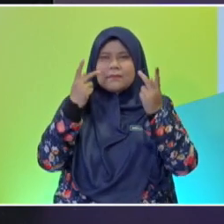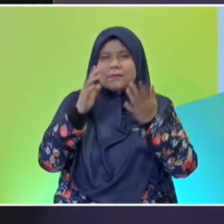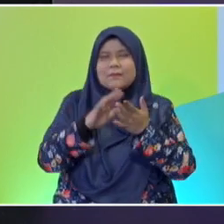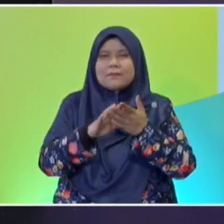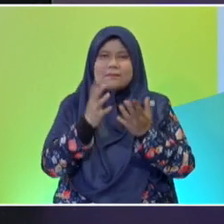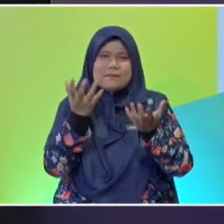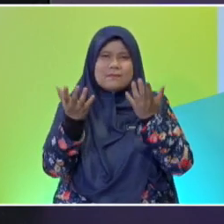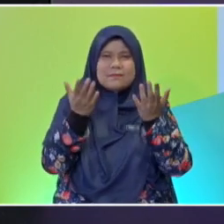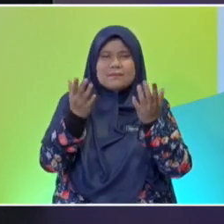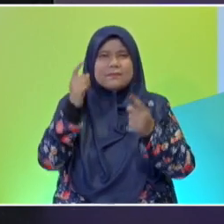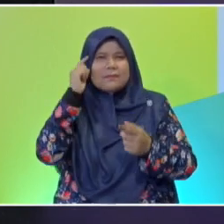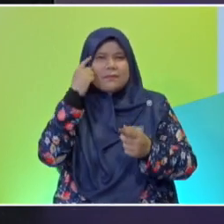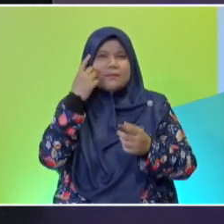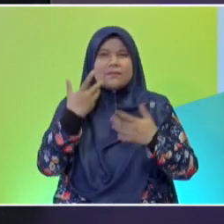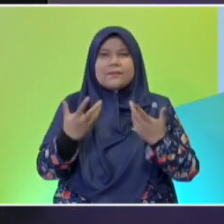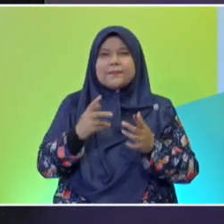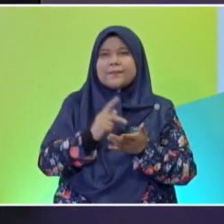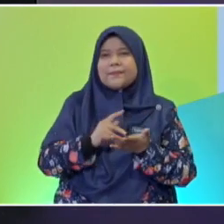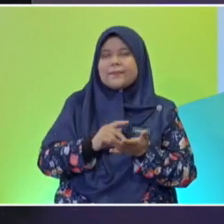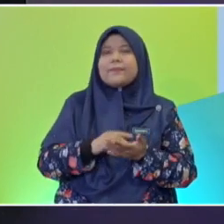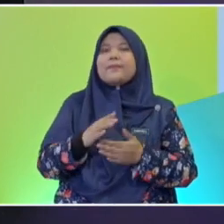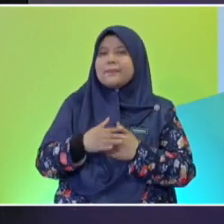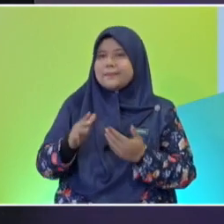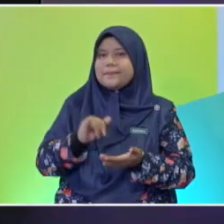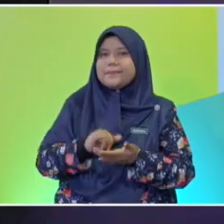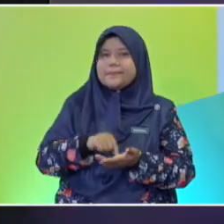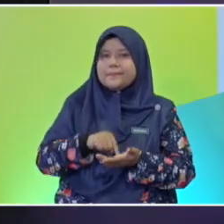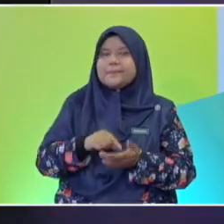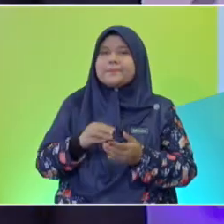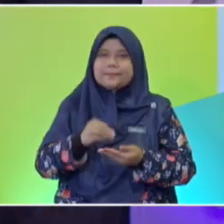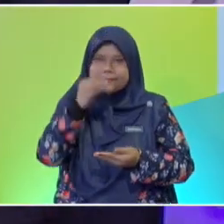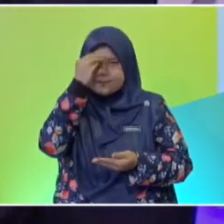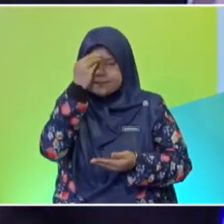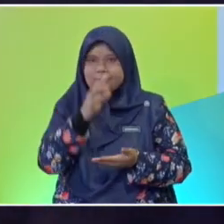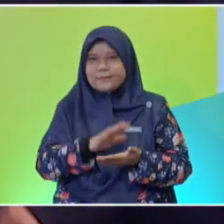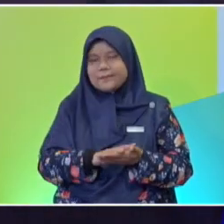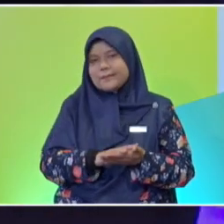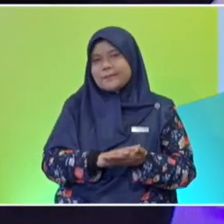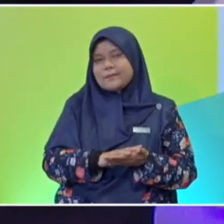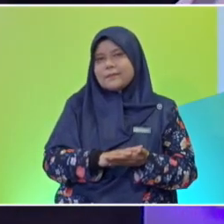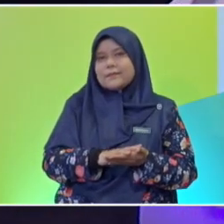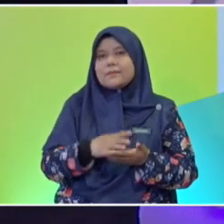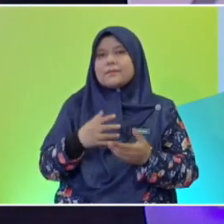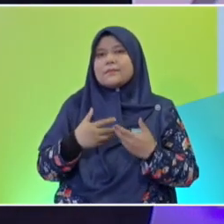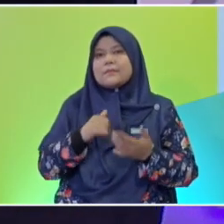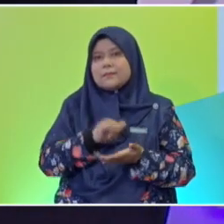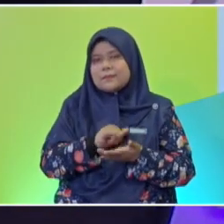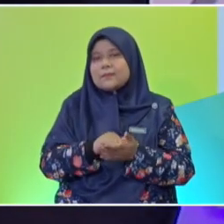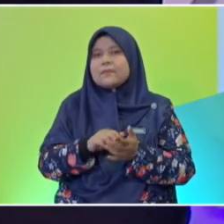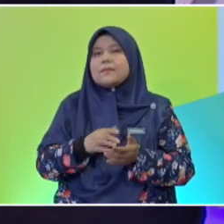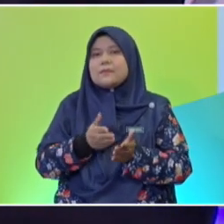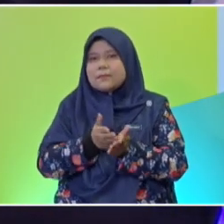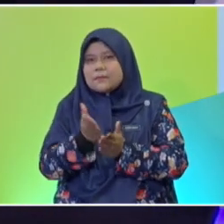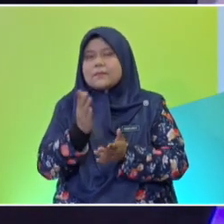bill tapi tak tahu oke baik kita pergi seterusnya yaitu Bagaimana kaidah menulis